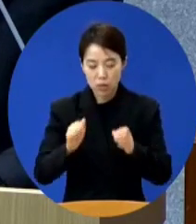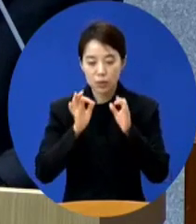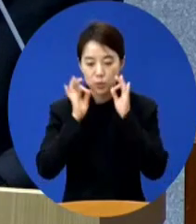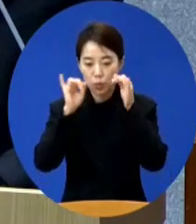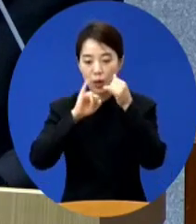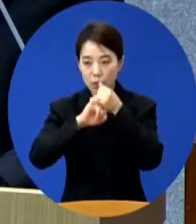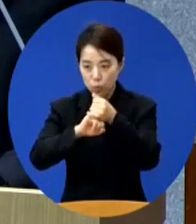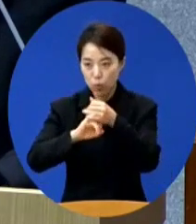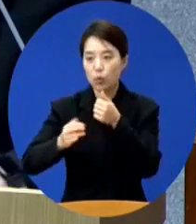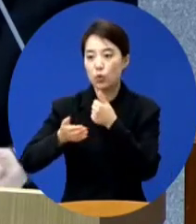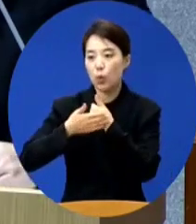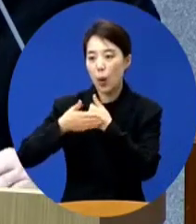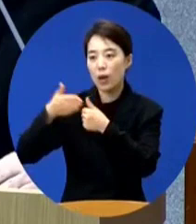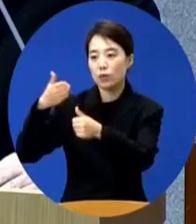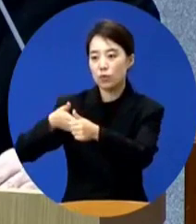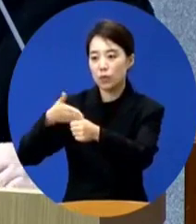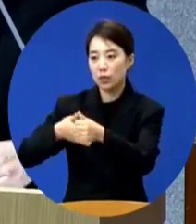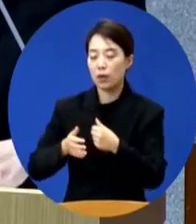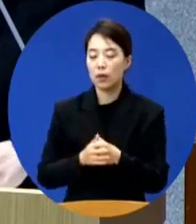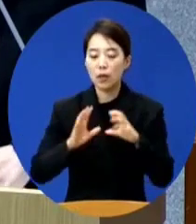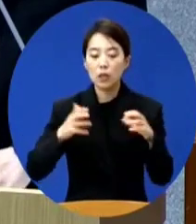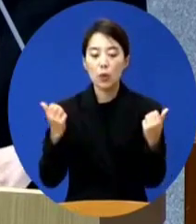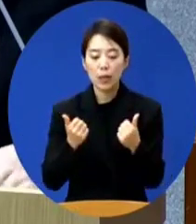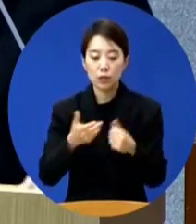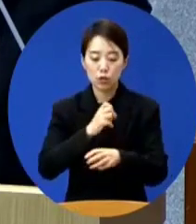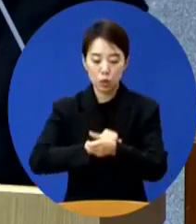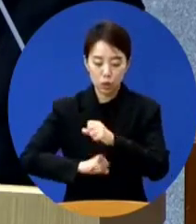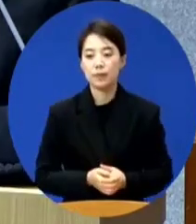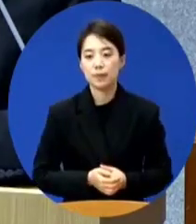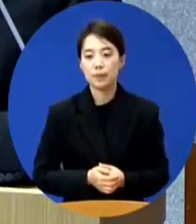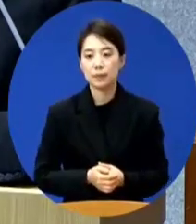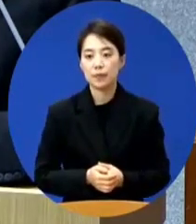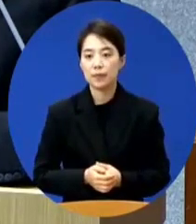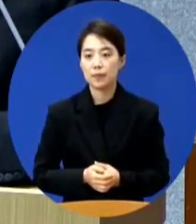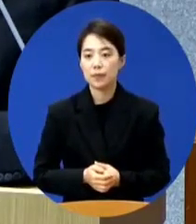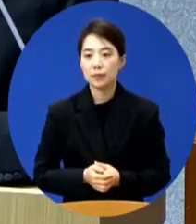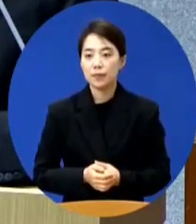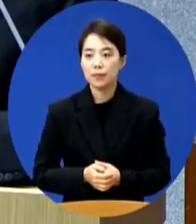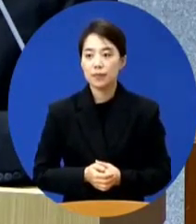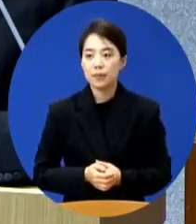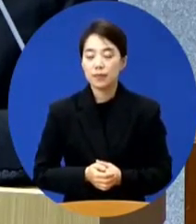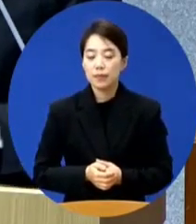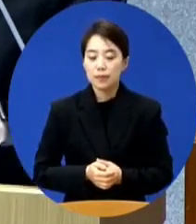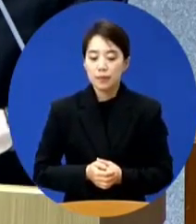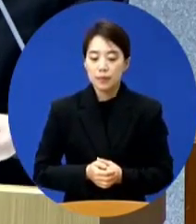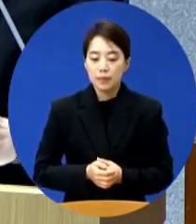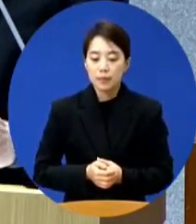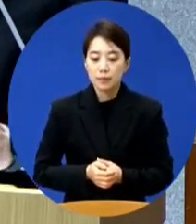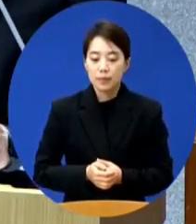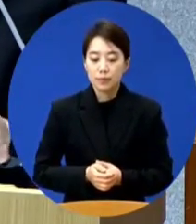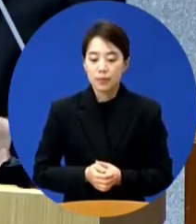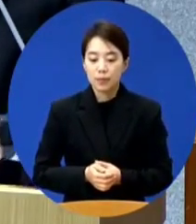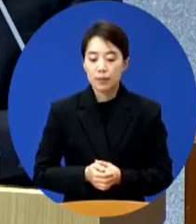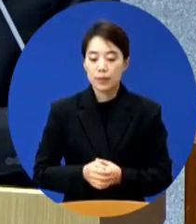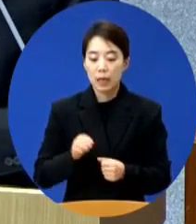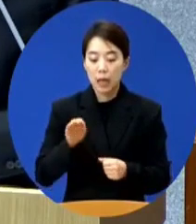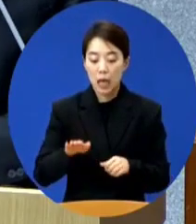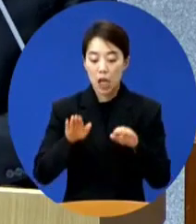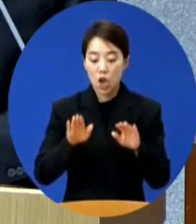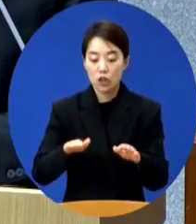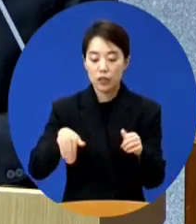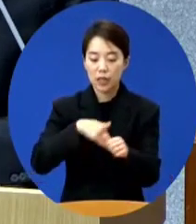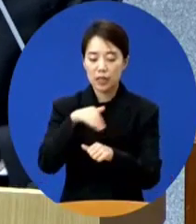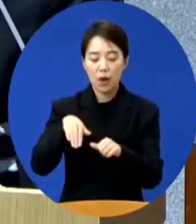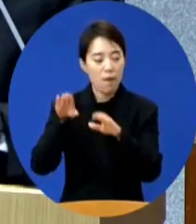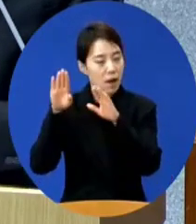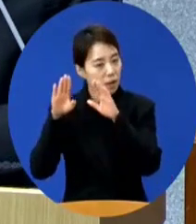예, 좀 믿어보겠습니다. 도와주시기 예, 의회에서 적극 돕겠습니다. 바랍니다. 예. 그 현장의 이제 실상을 말씀을